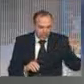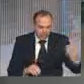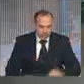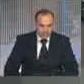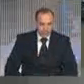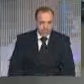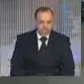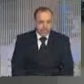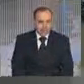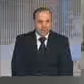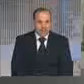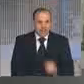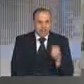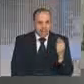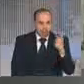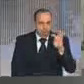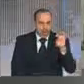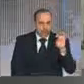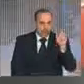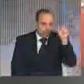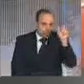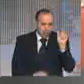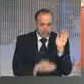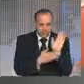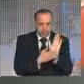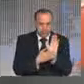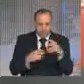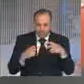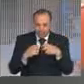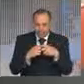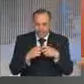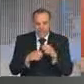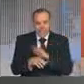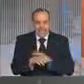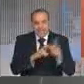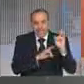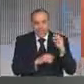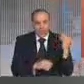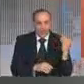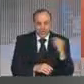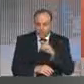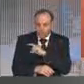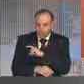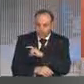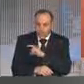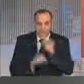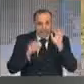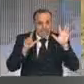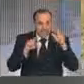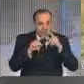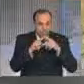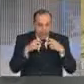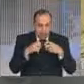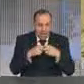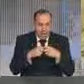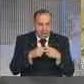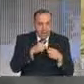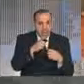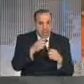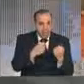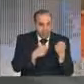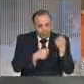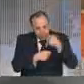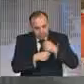نفسه 140 عارضا اثث صالون الصناعات التقليديه بسوسه في دورته السابعه اناميل ابدعت